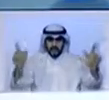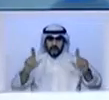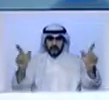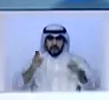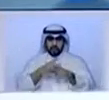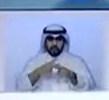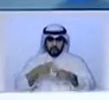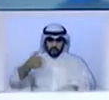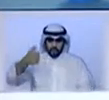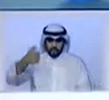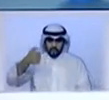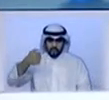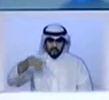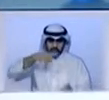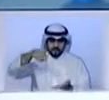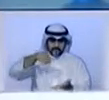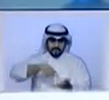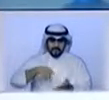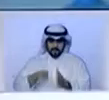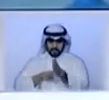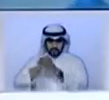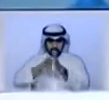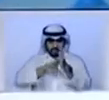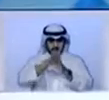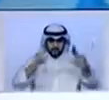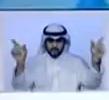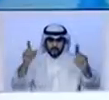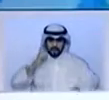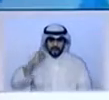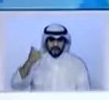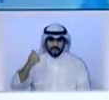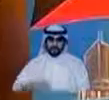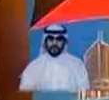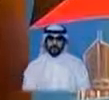وتواجده في مركز متقدم في الإعلام العربي.